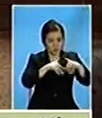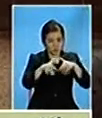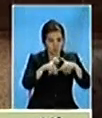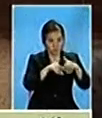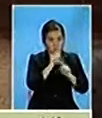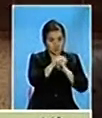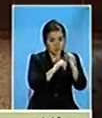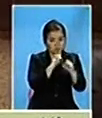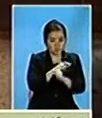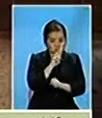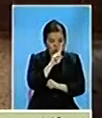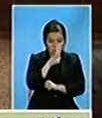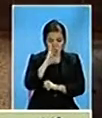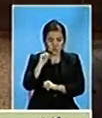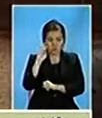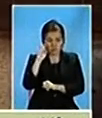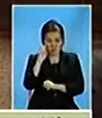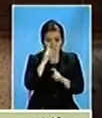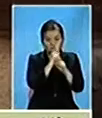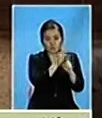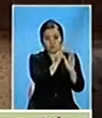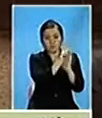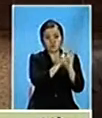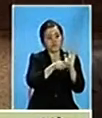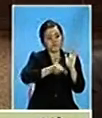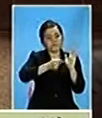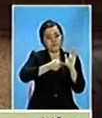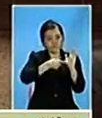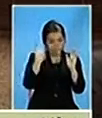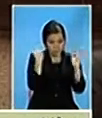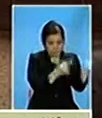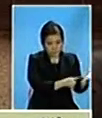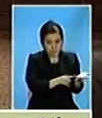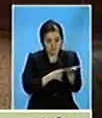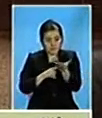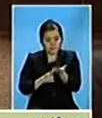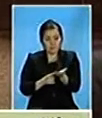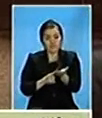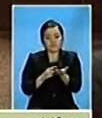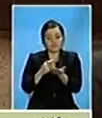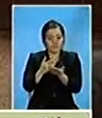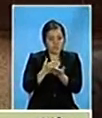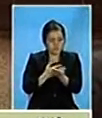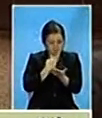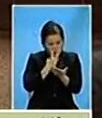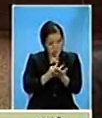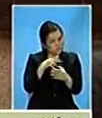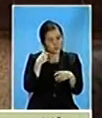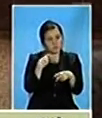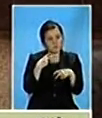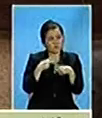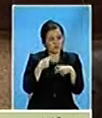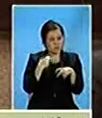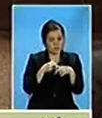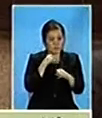2542ซึ่งการอ้างในลักษณะอย่างนี้เป็นการอ้างที่สร้างความยุ่งยากในการใช้กฎหมาย